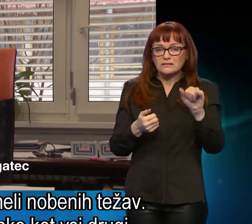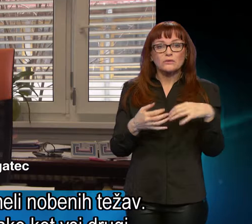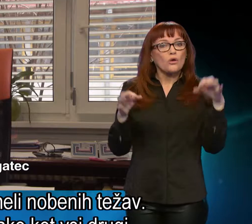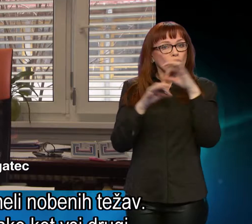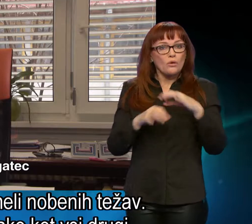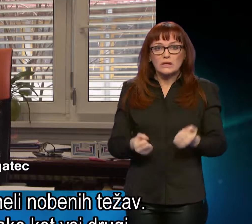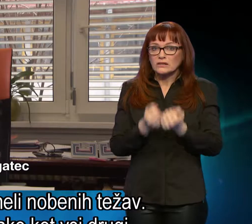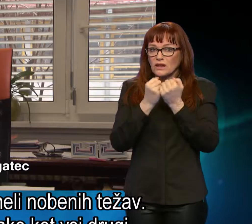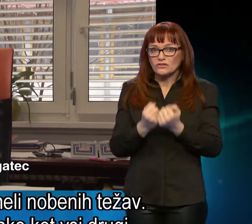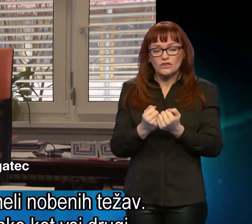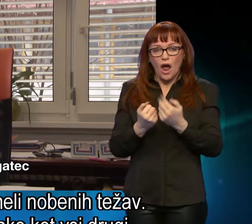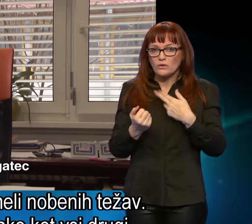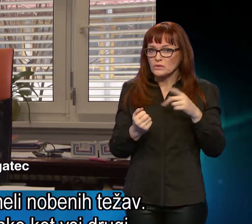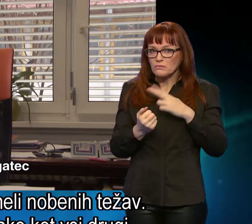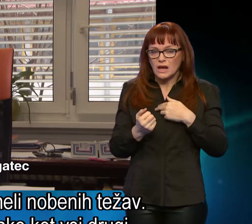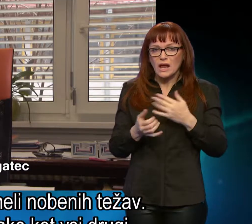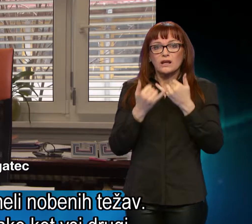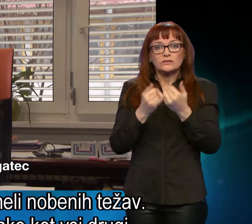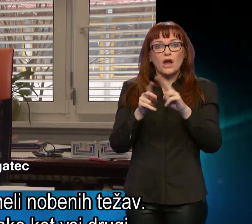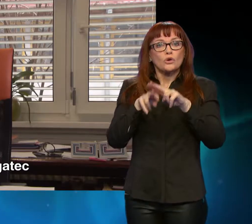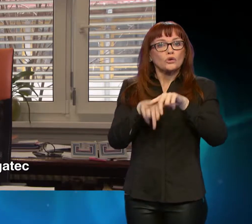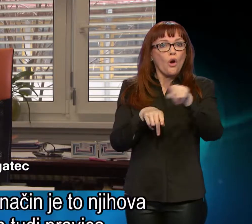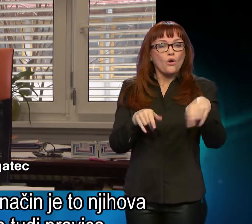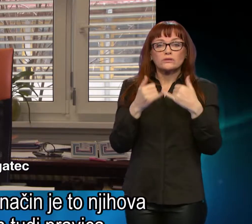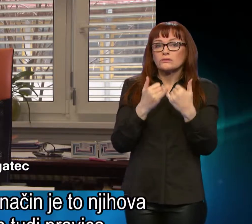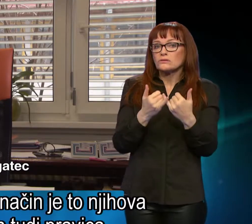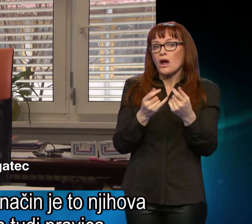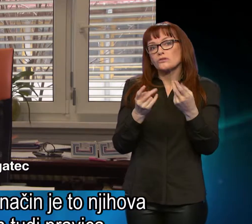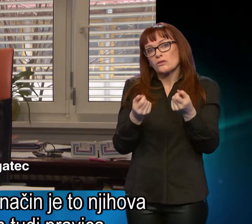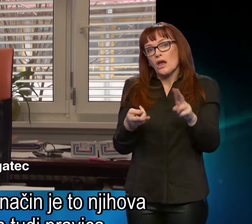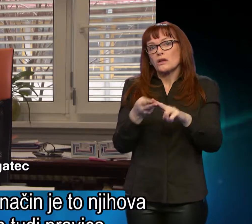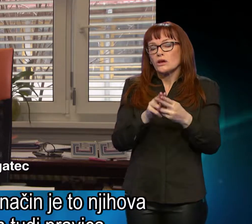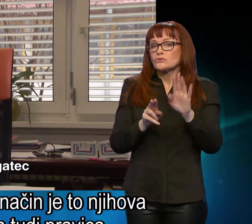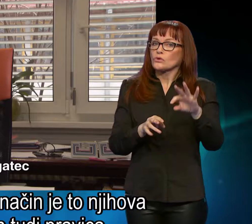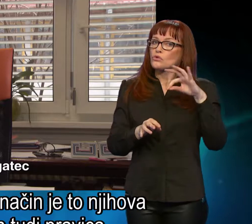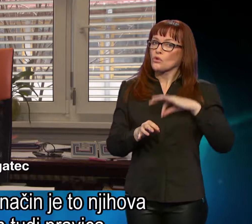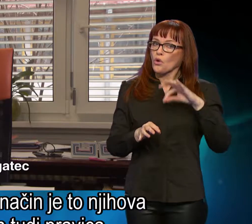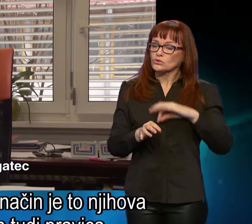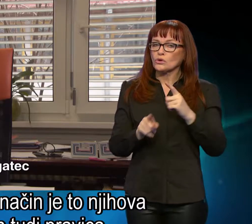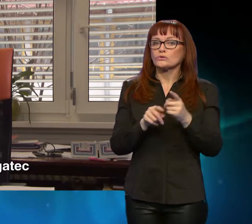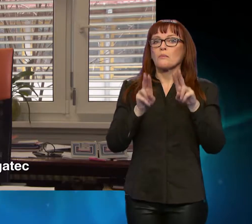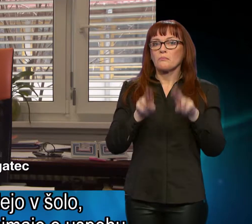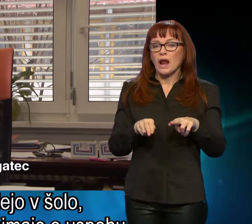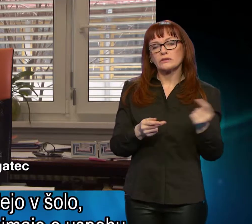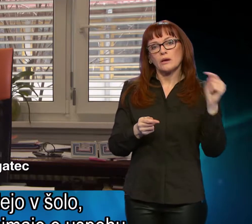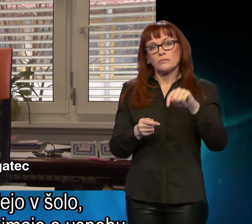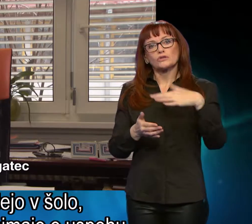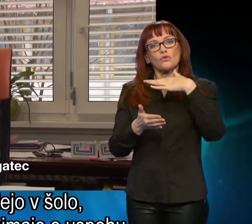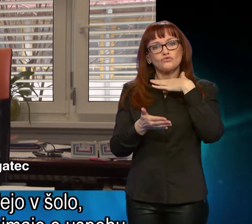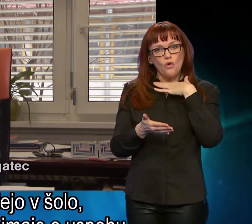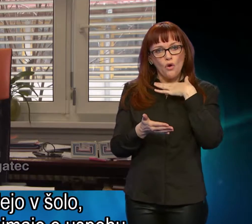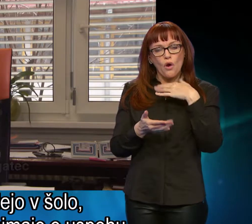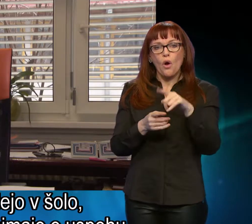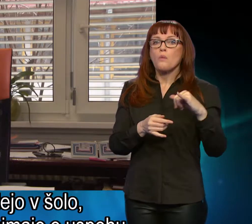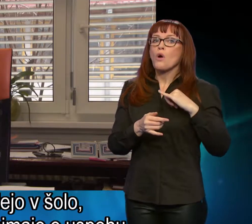težav. Starši so, tako kot vsi ostali starši, na nek način je to njihova dolžnost, pa tudi pravica, da pridejo na šolo in da